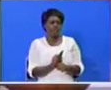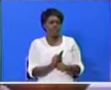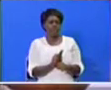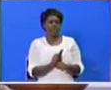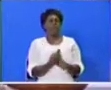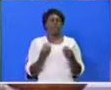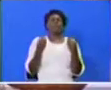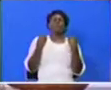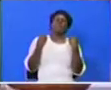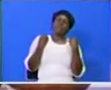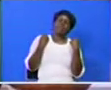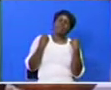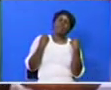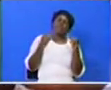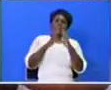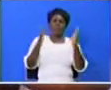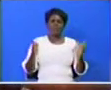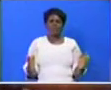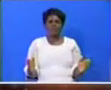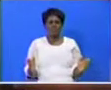Akalala kwa kitanda.